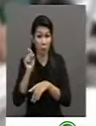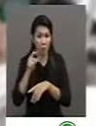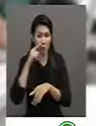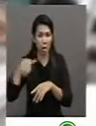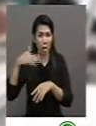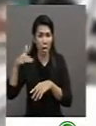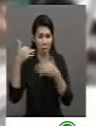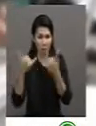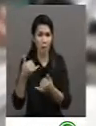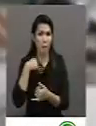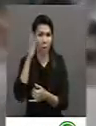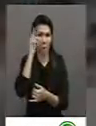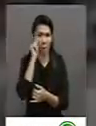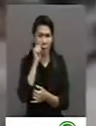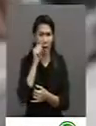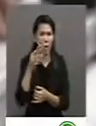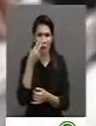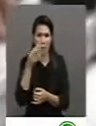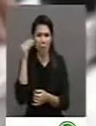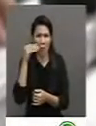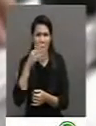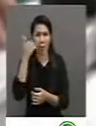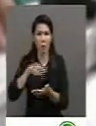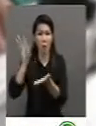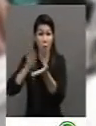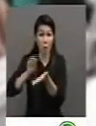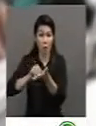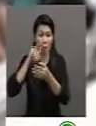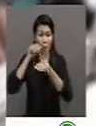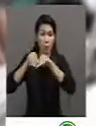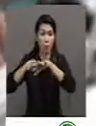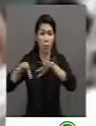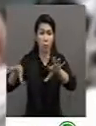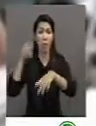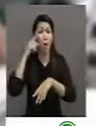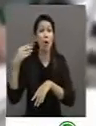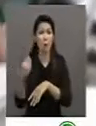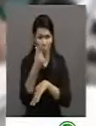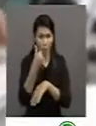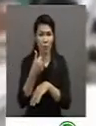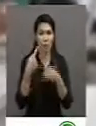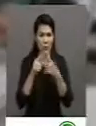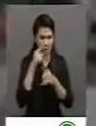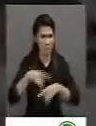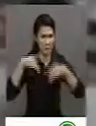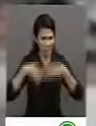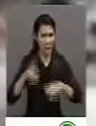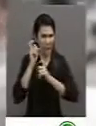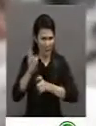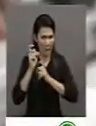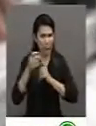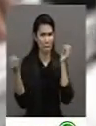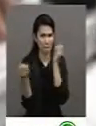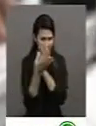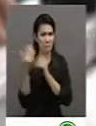หลังที่ผู้ปกครองมักทำกันเพราะข้อมูลจะสามารถกระจายไปได้อย่างรวดเร็วยังมีความเสี่ยงอีกด้านที่ย้อนกลับมาห